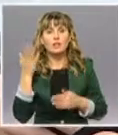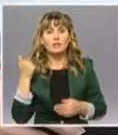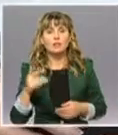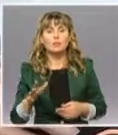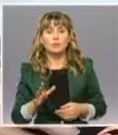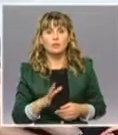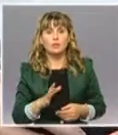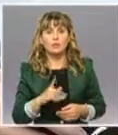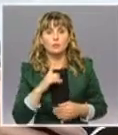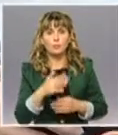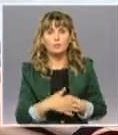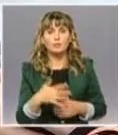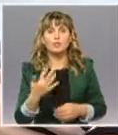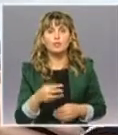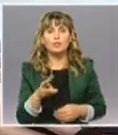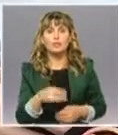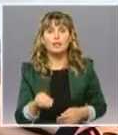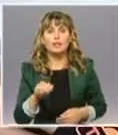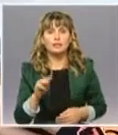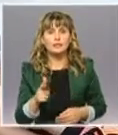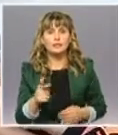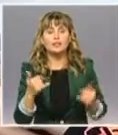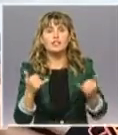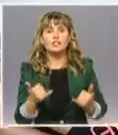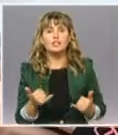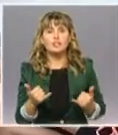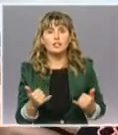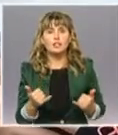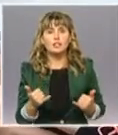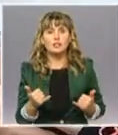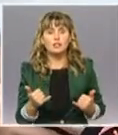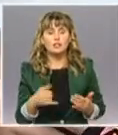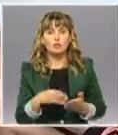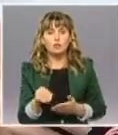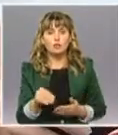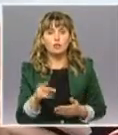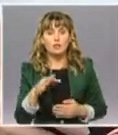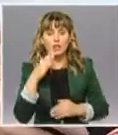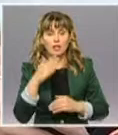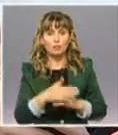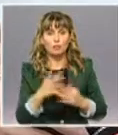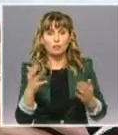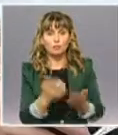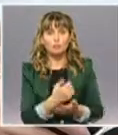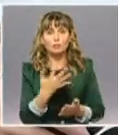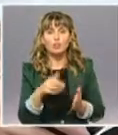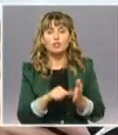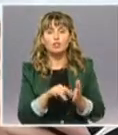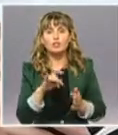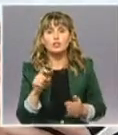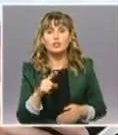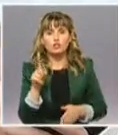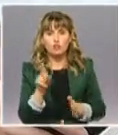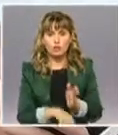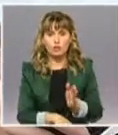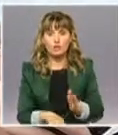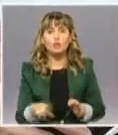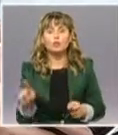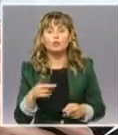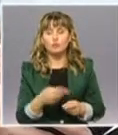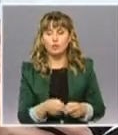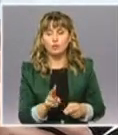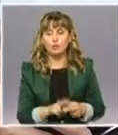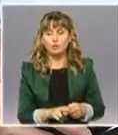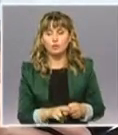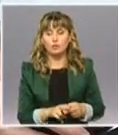почти 50 миллиардов тенге. Сейчас выкуп земли для Акимата области обошелся в 5-6 раз дешевле. Потому что